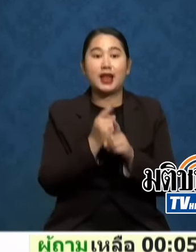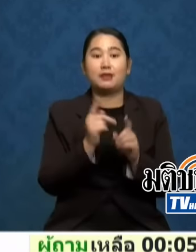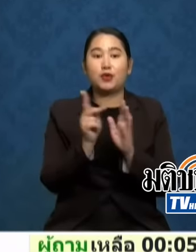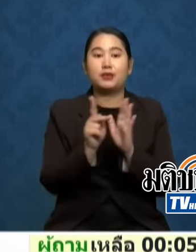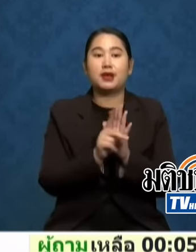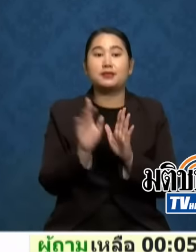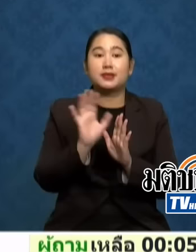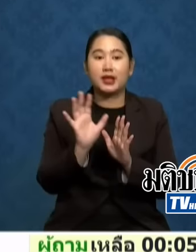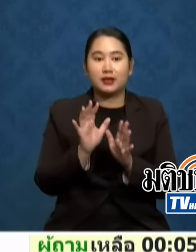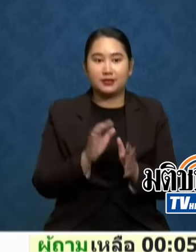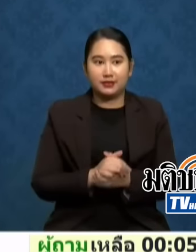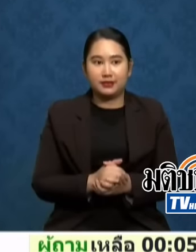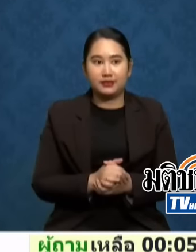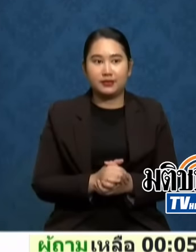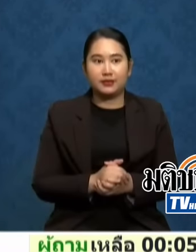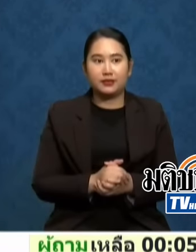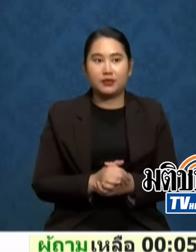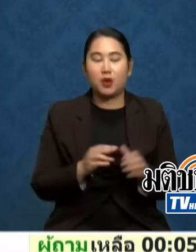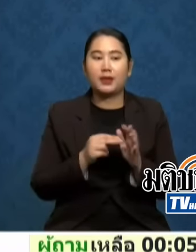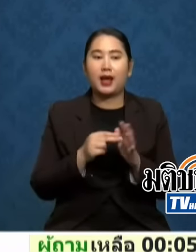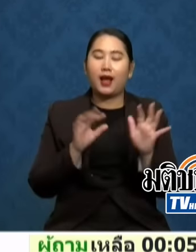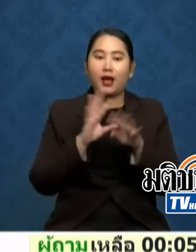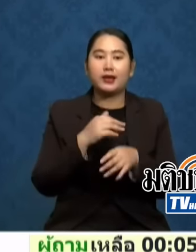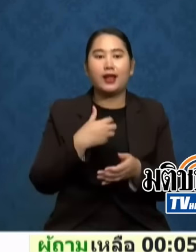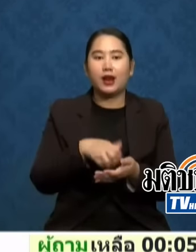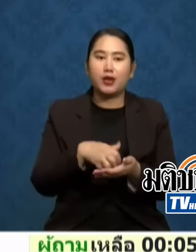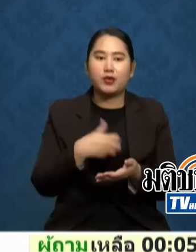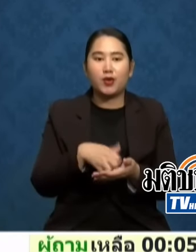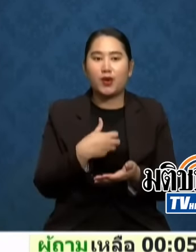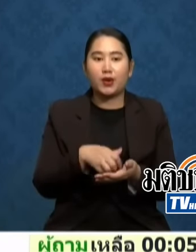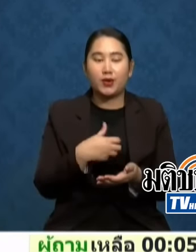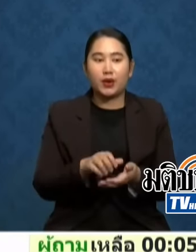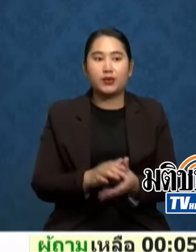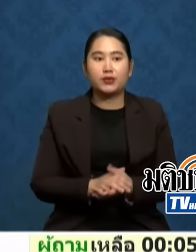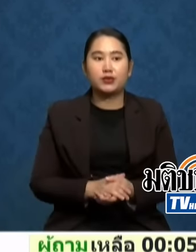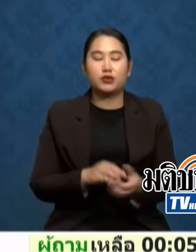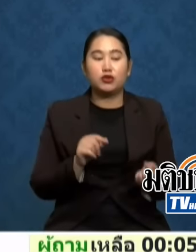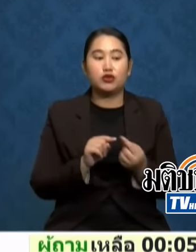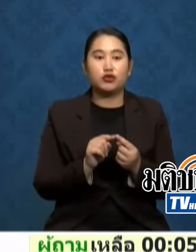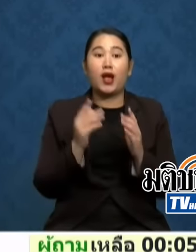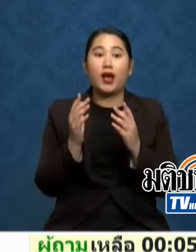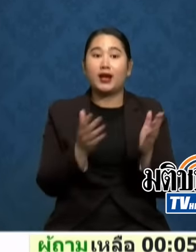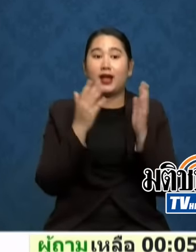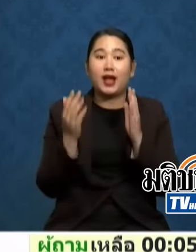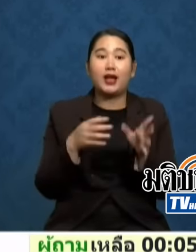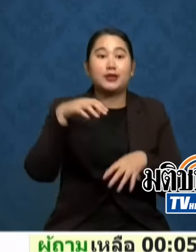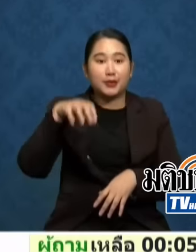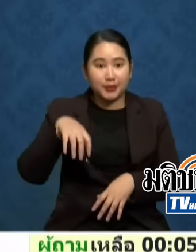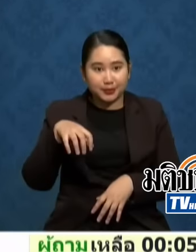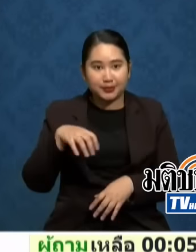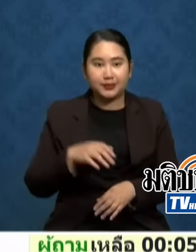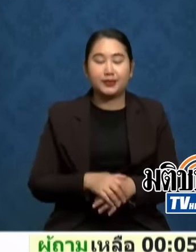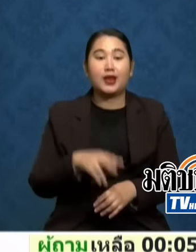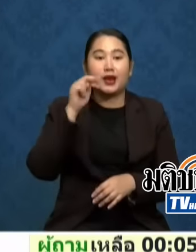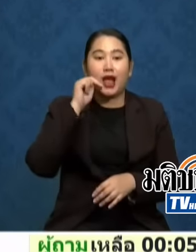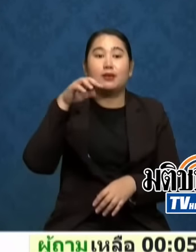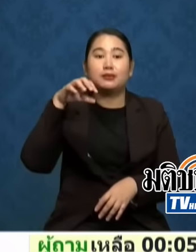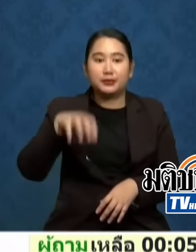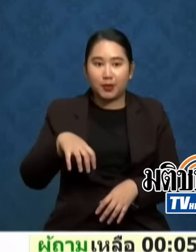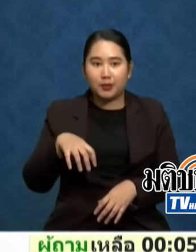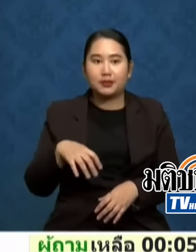นะครับเป็นเรื่องของการเหมือนรายงานข้อมูลอย่างเช่นกรมอุตุนิยมวิทยากรมชลประทานเรื่อง